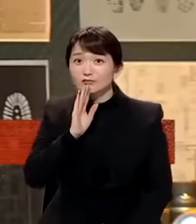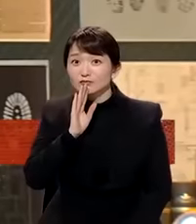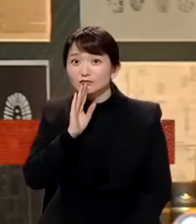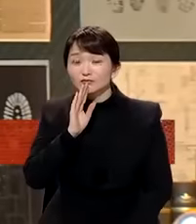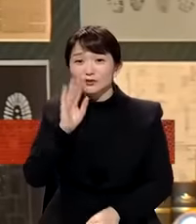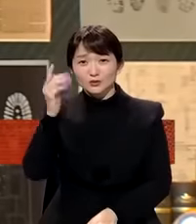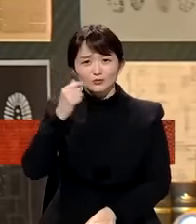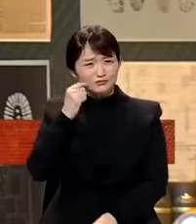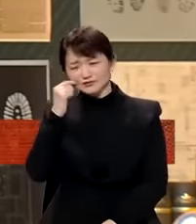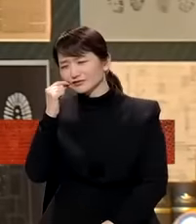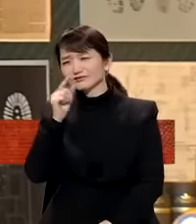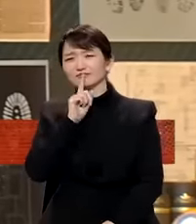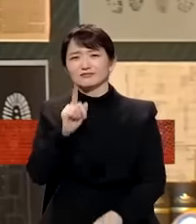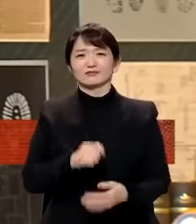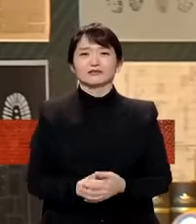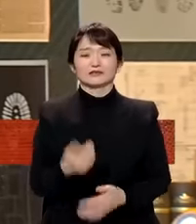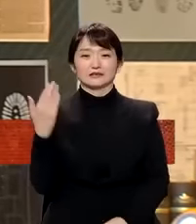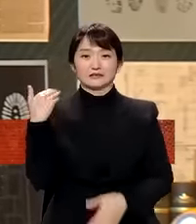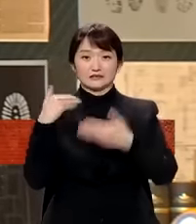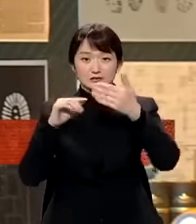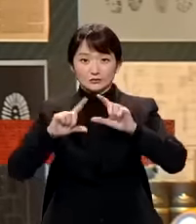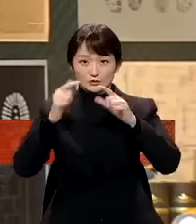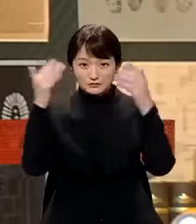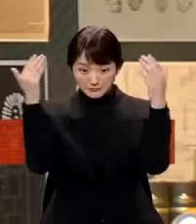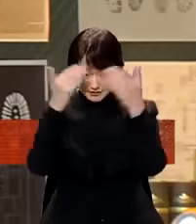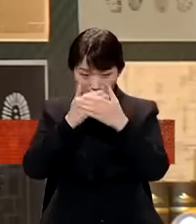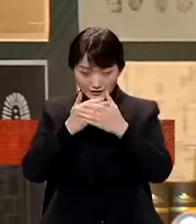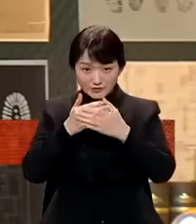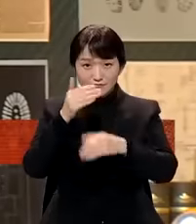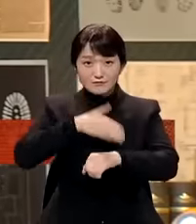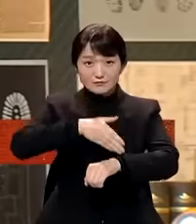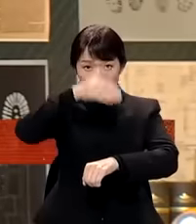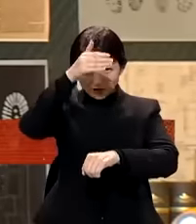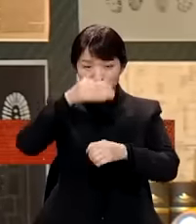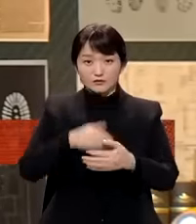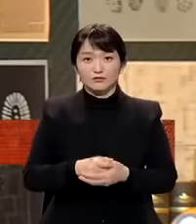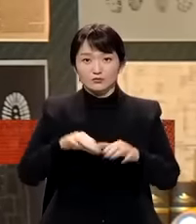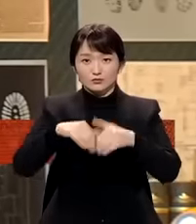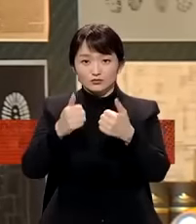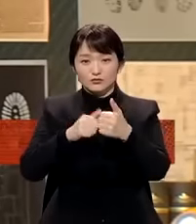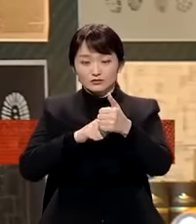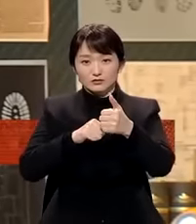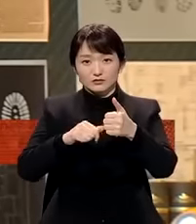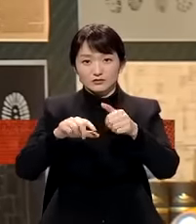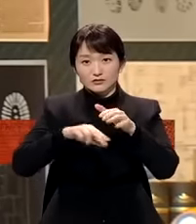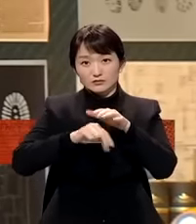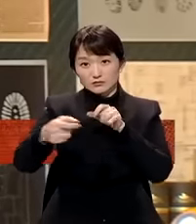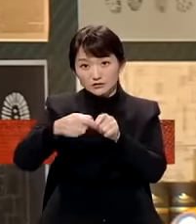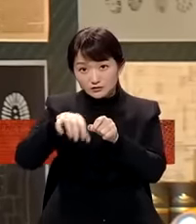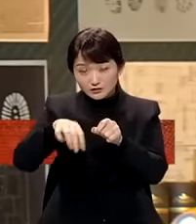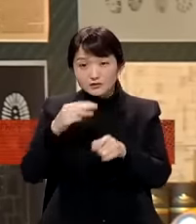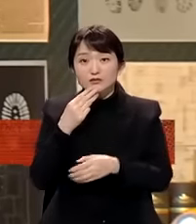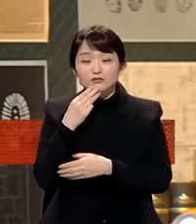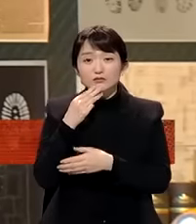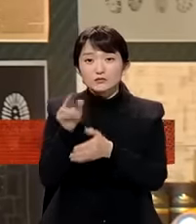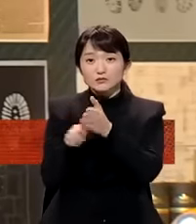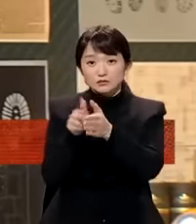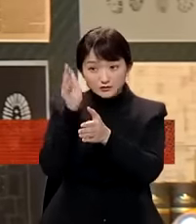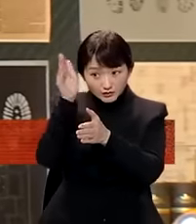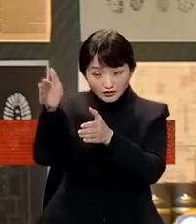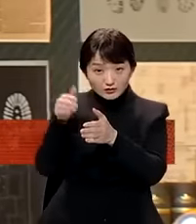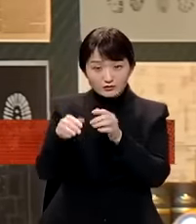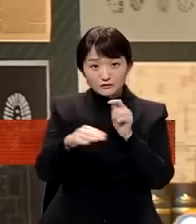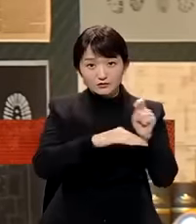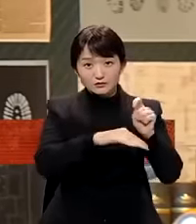유행합니다 예 자 지난 9일 밤 9시 국회 의사당역 근처에서 서울역 간다고 카카오 택시 불렀던 손님